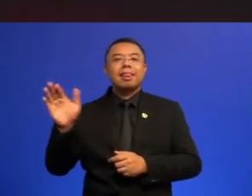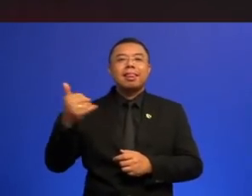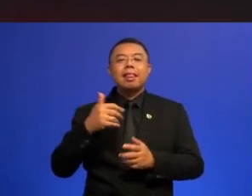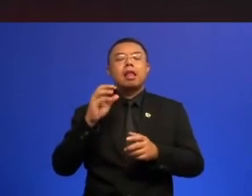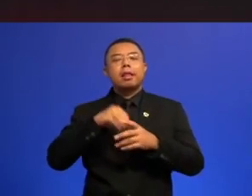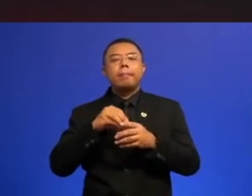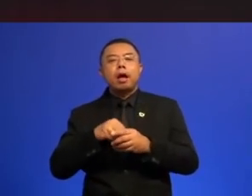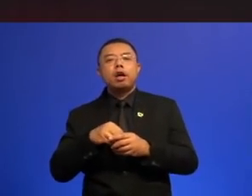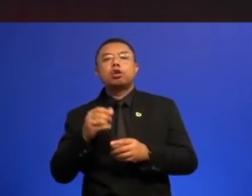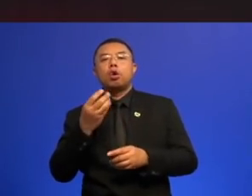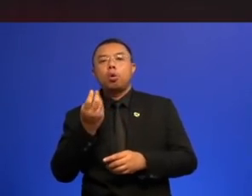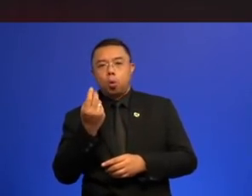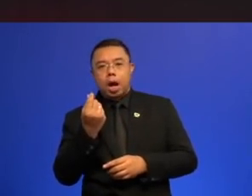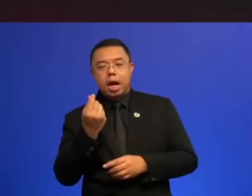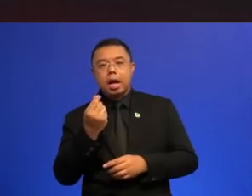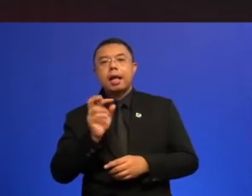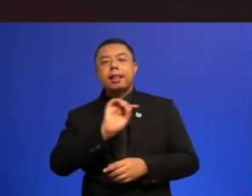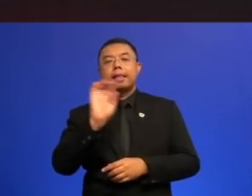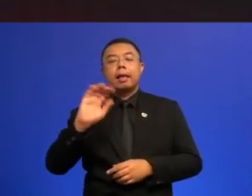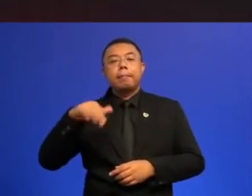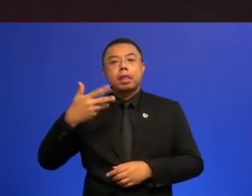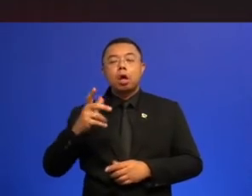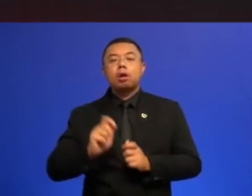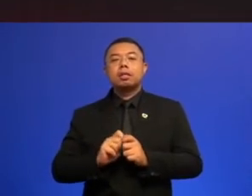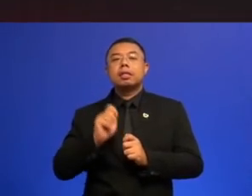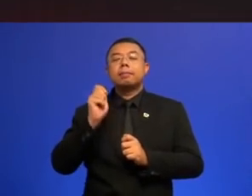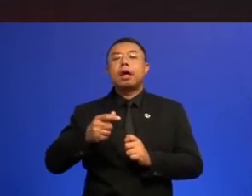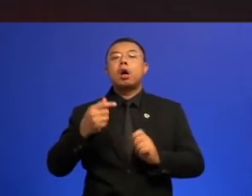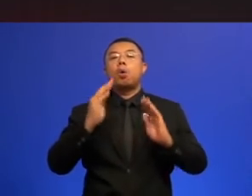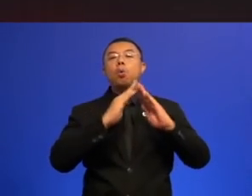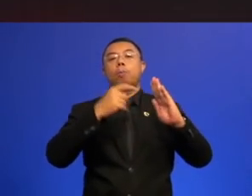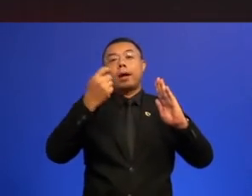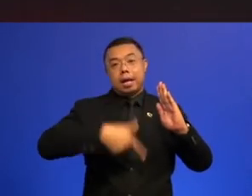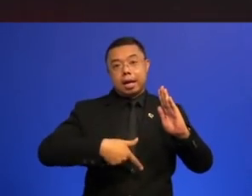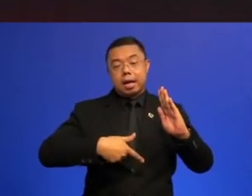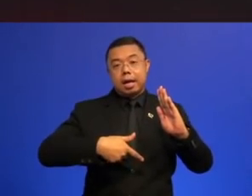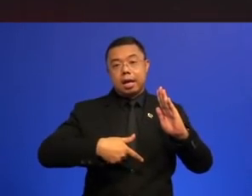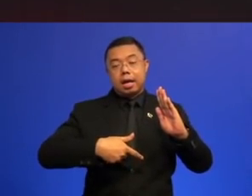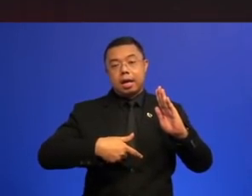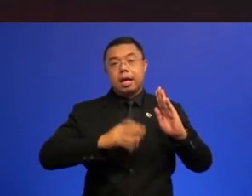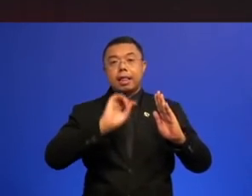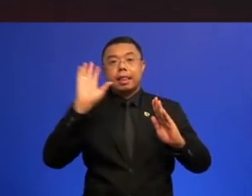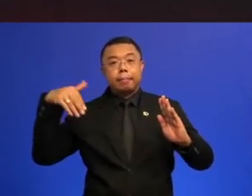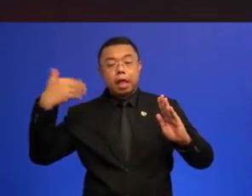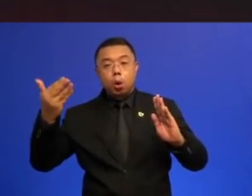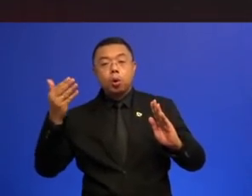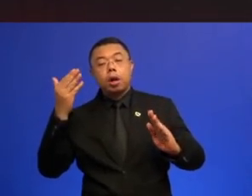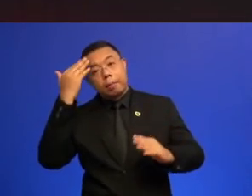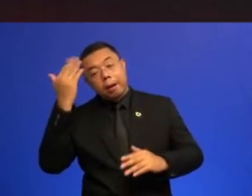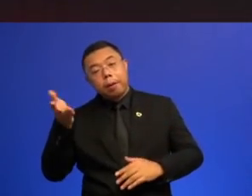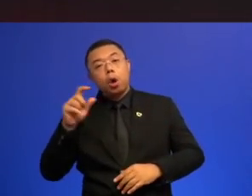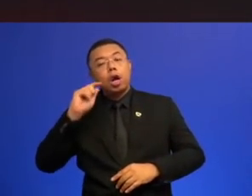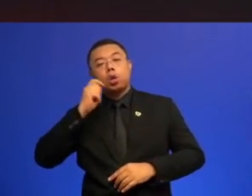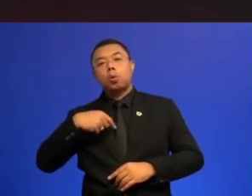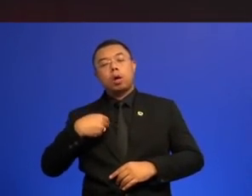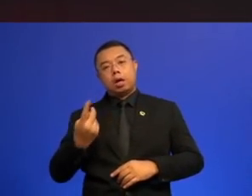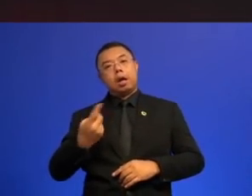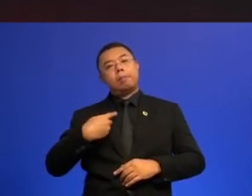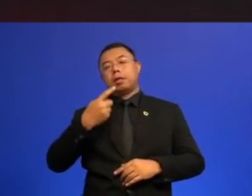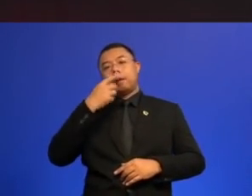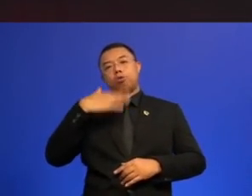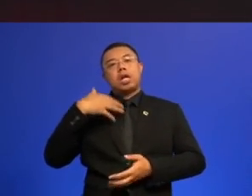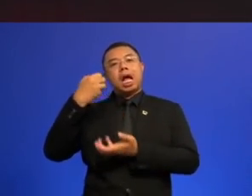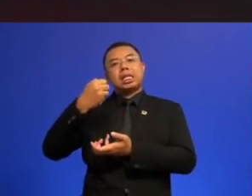jajan. Setiap tahun juga kami menopang biaya sewa rumah tempat tinggal kami. Karena orang tua kami tidak memiliki